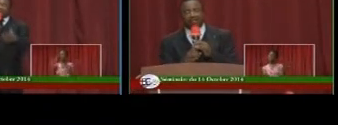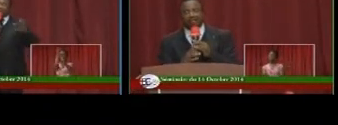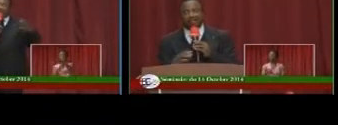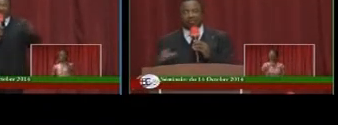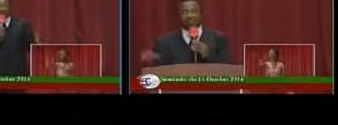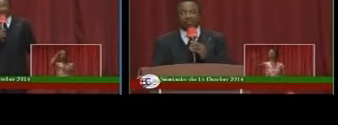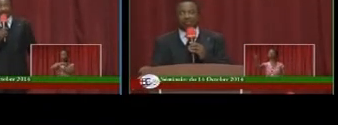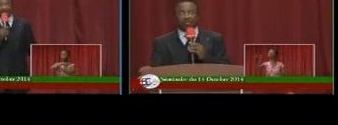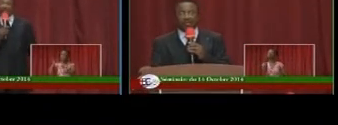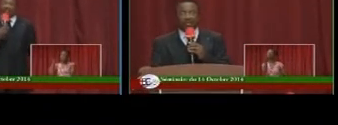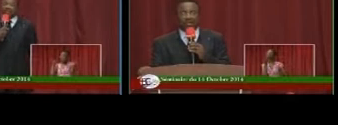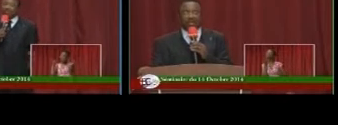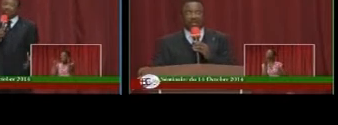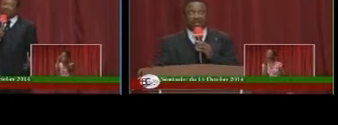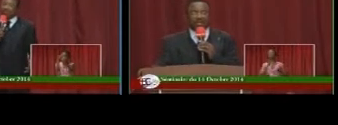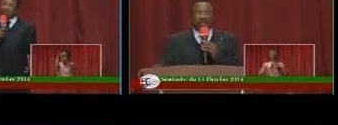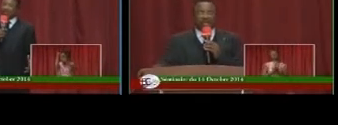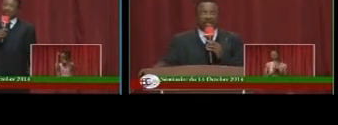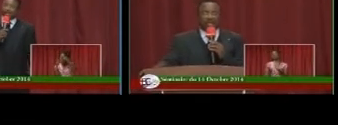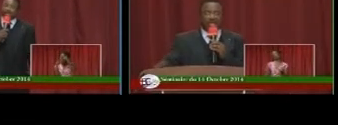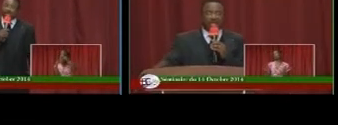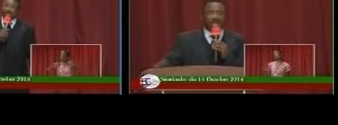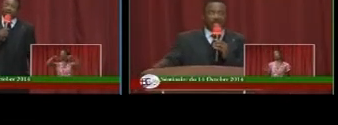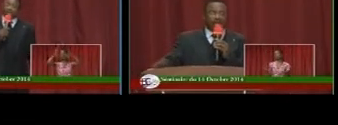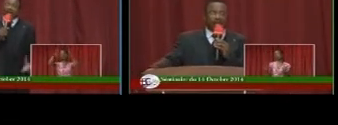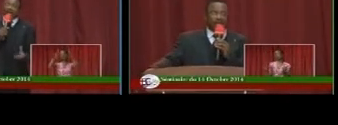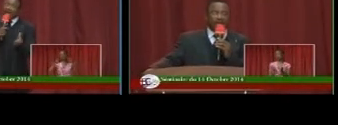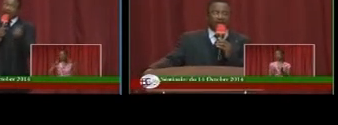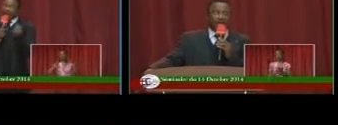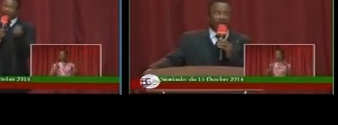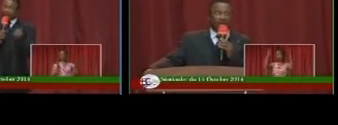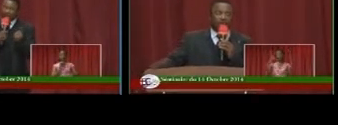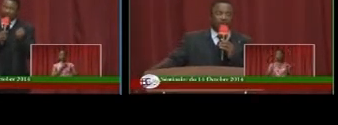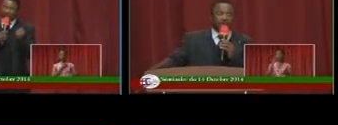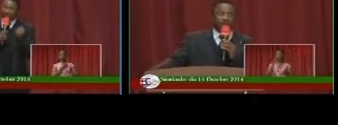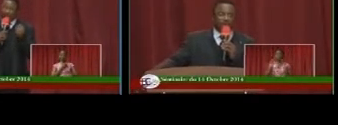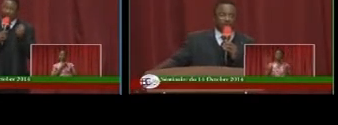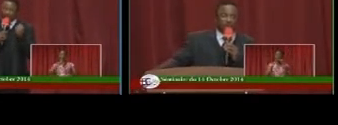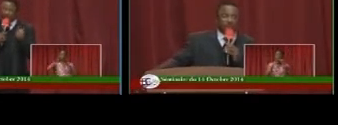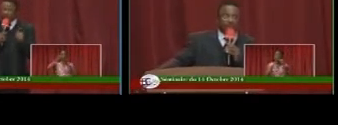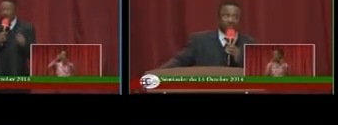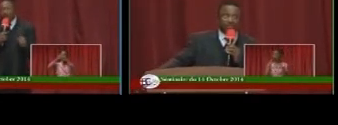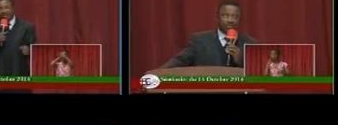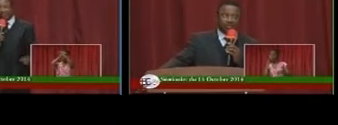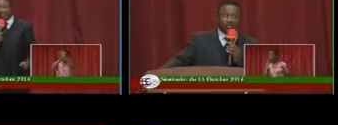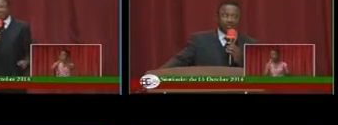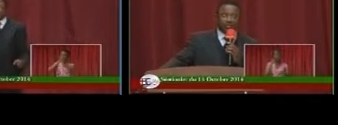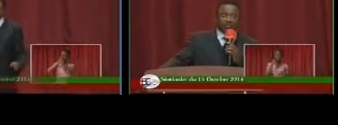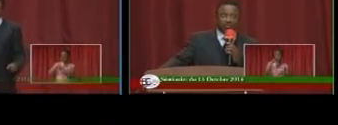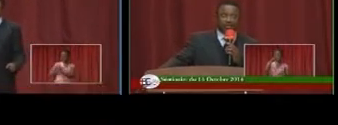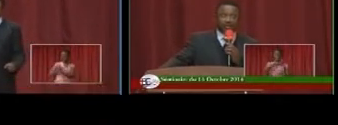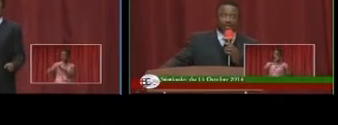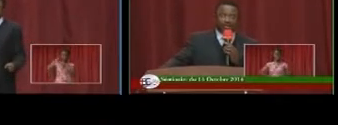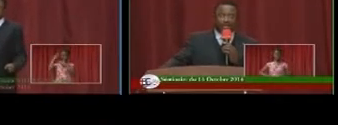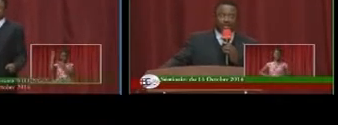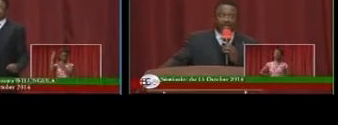Quand l'église a commencé, après, vraiment comme tout le monde, les Africains, ils sont morts. L'église a continué. Il y a eu ce qu'on